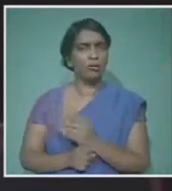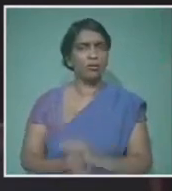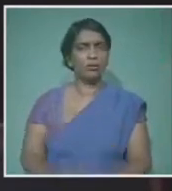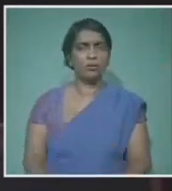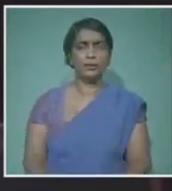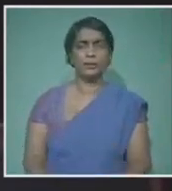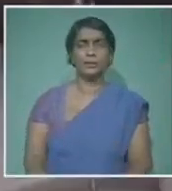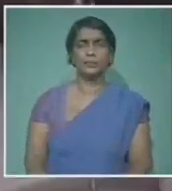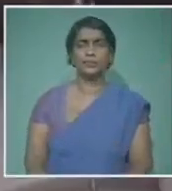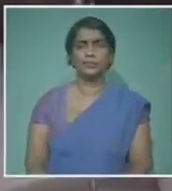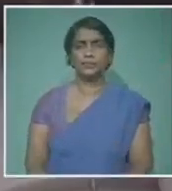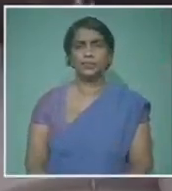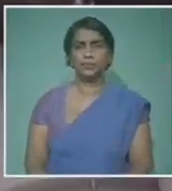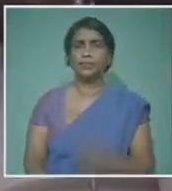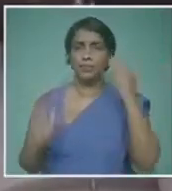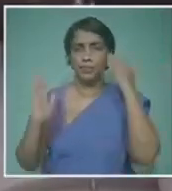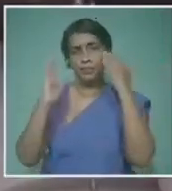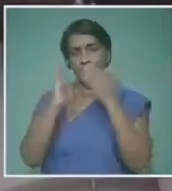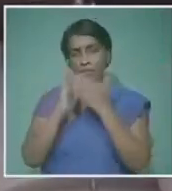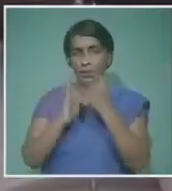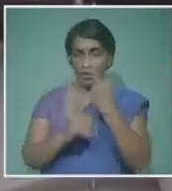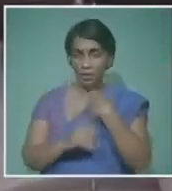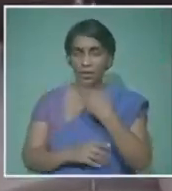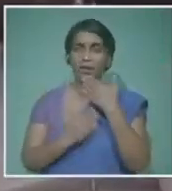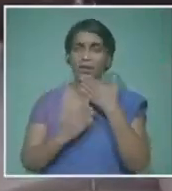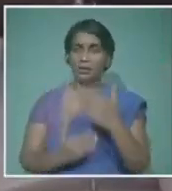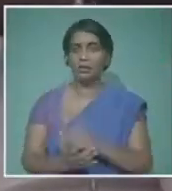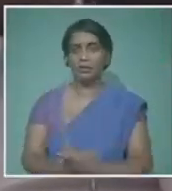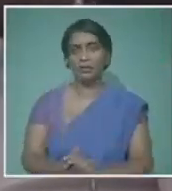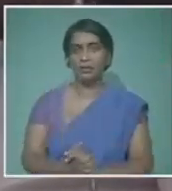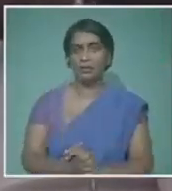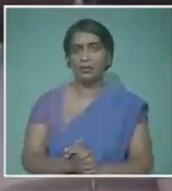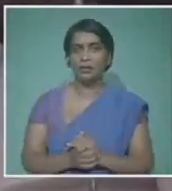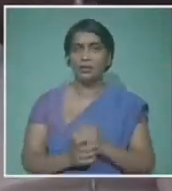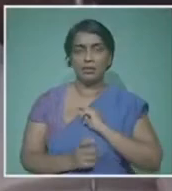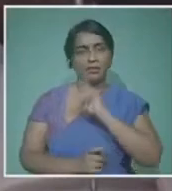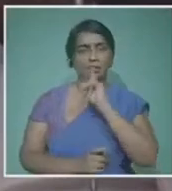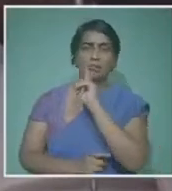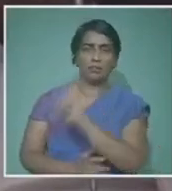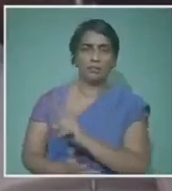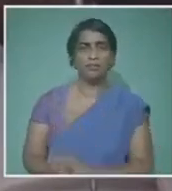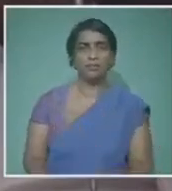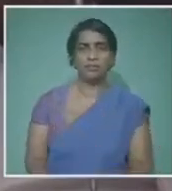අවධානය යොමු කිරීම ගැන මුතුමන ස්තුතිවන්ත වෙනවා මම ඒකේ අවධානය යොමු කරන්නම් නීතිපති